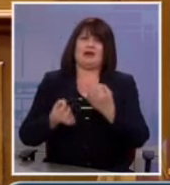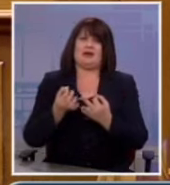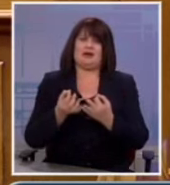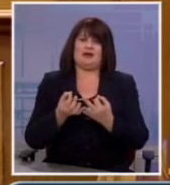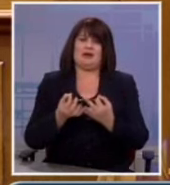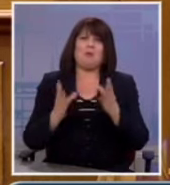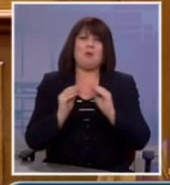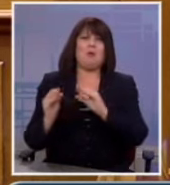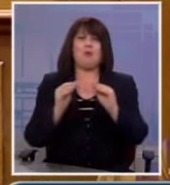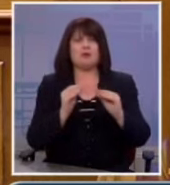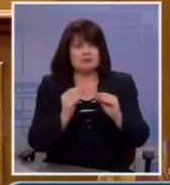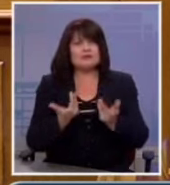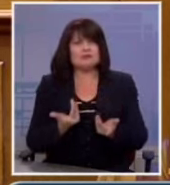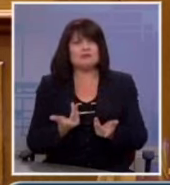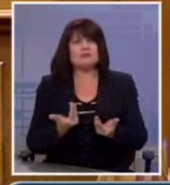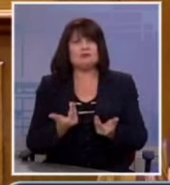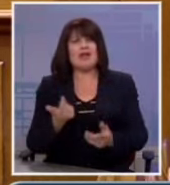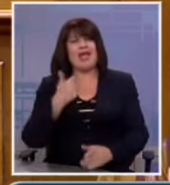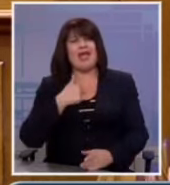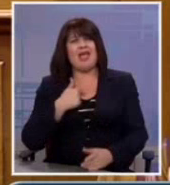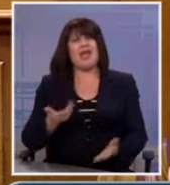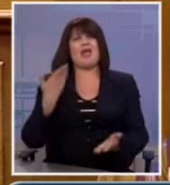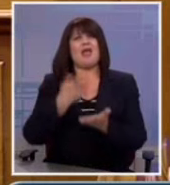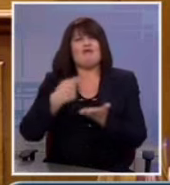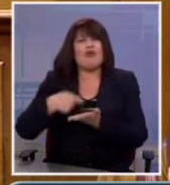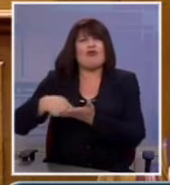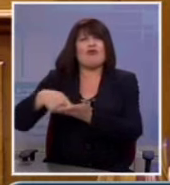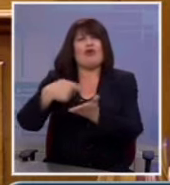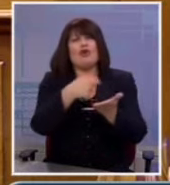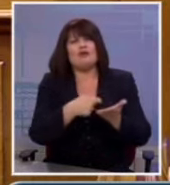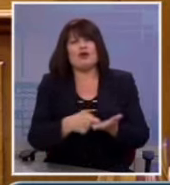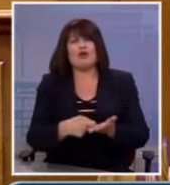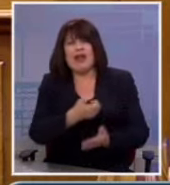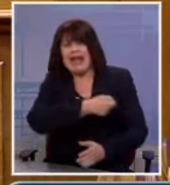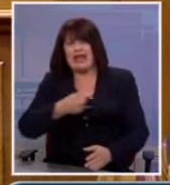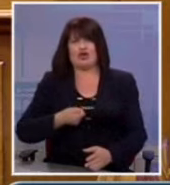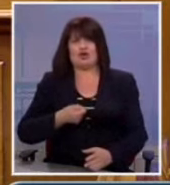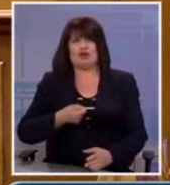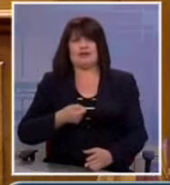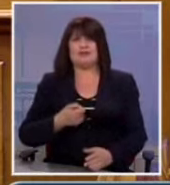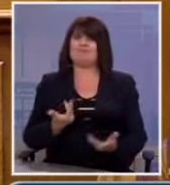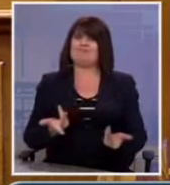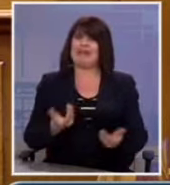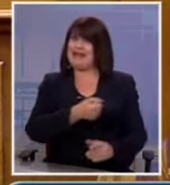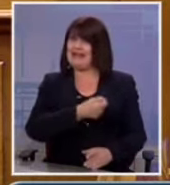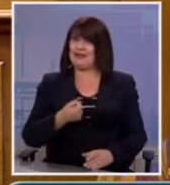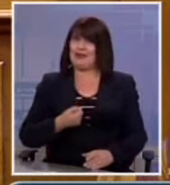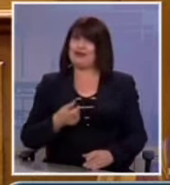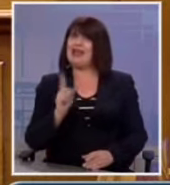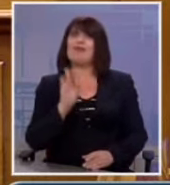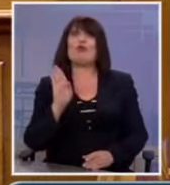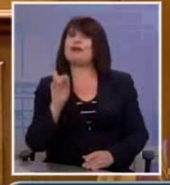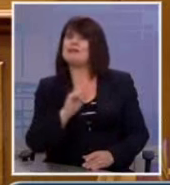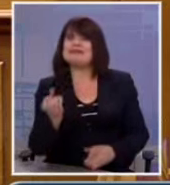αρχίσατε να λέτε τώρα ότι εμείς προτείναμε φοροεπιδρομή. Και λιτότητα. Λιτότητα δεν είναι, κυρία Βούλτευση,